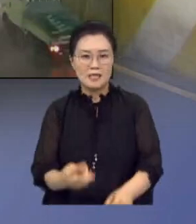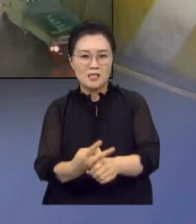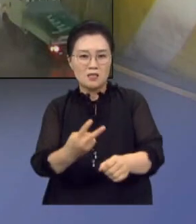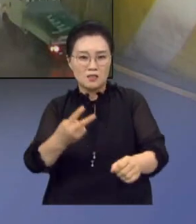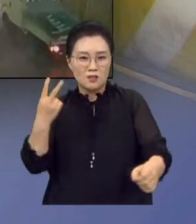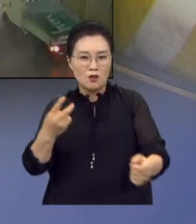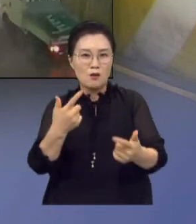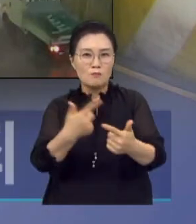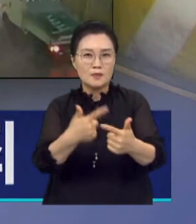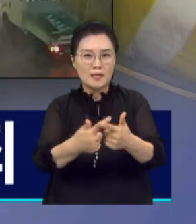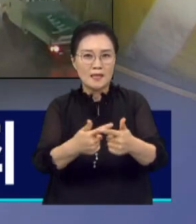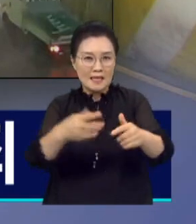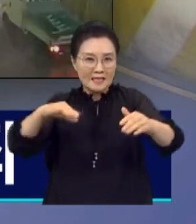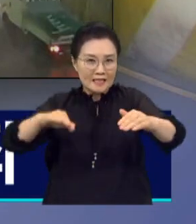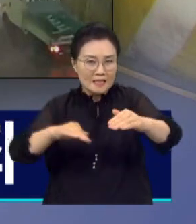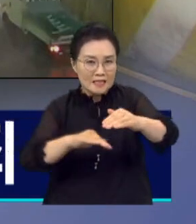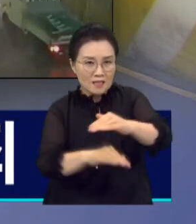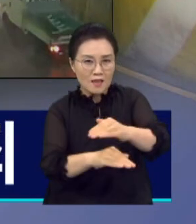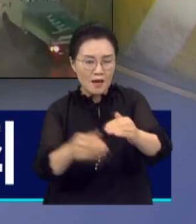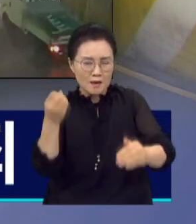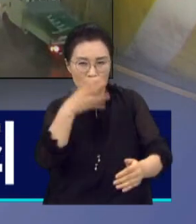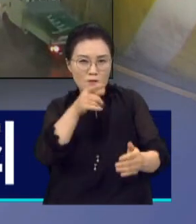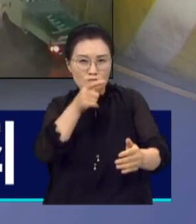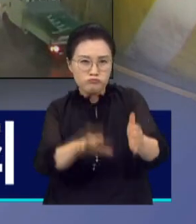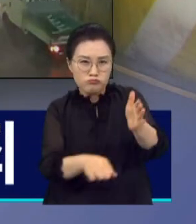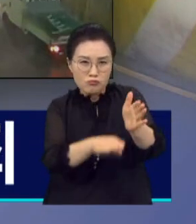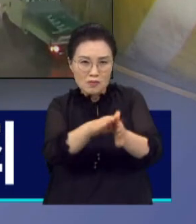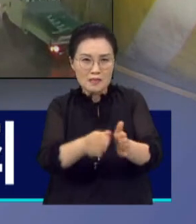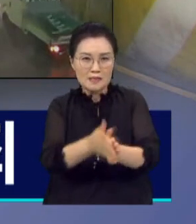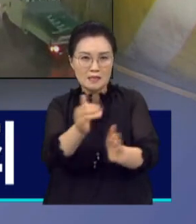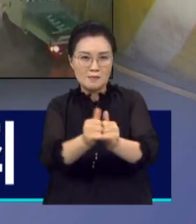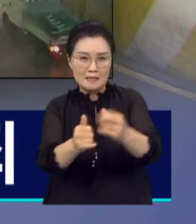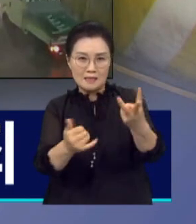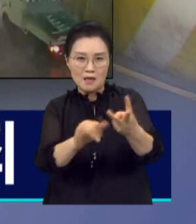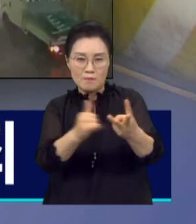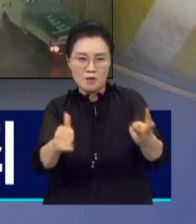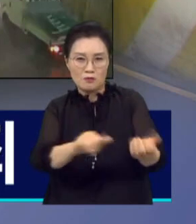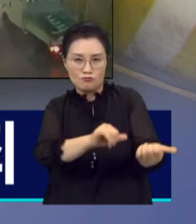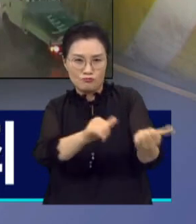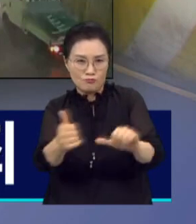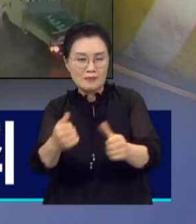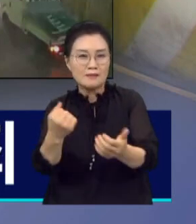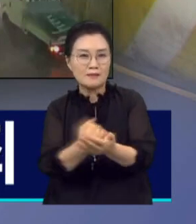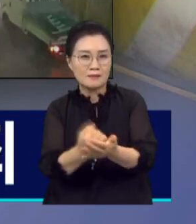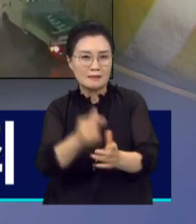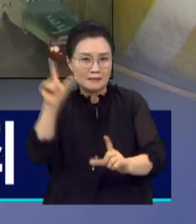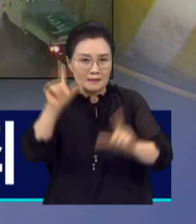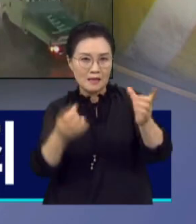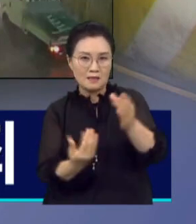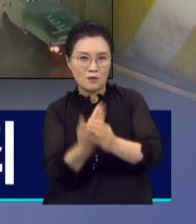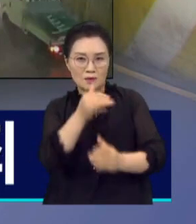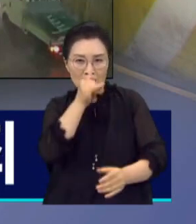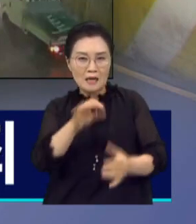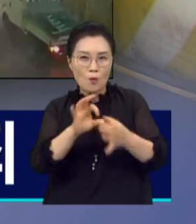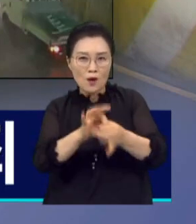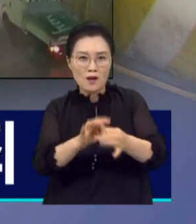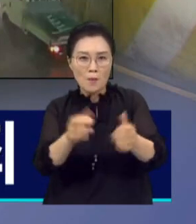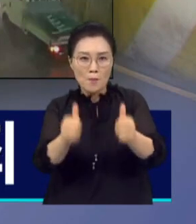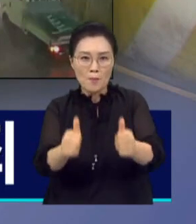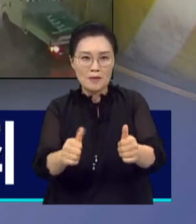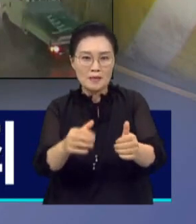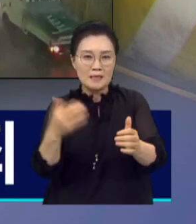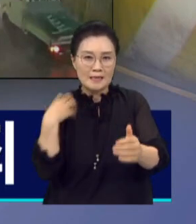2년전 부산의 한 치의 오차도 에 갑자기 물이 차면서 시민 3명이 목숨을 잃는 안타까운 사고가 있었습니다 이사 관련해 법원은